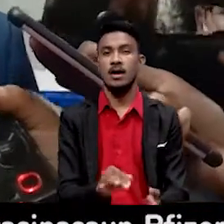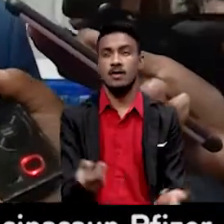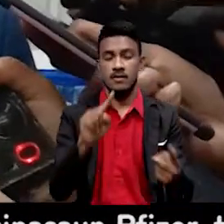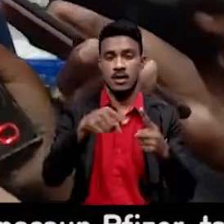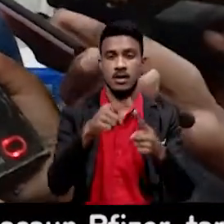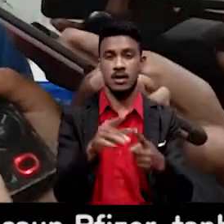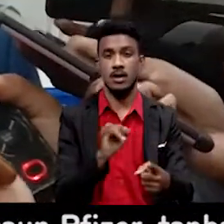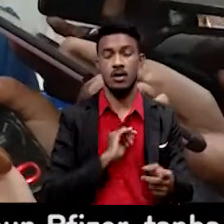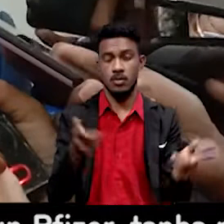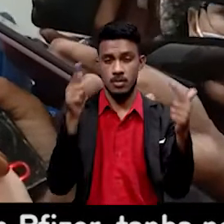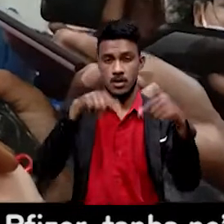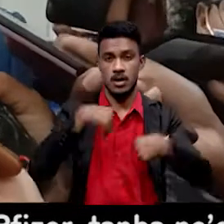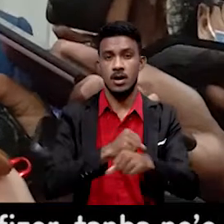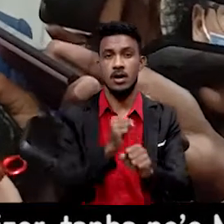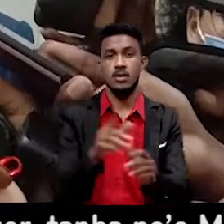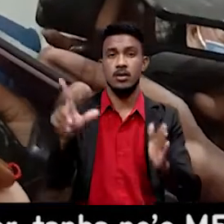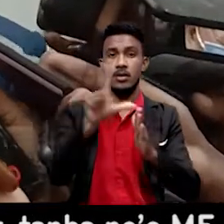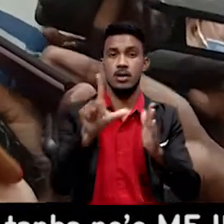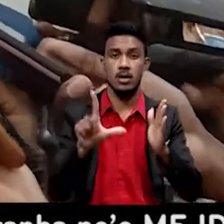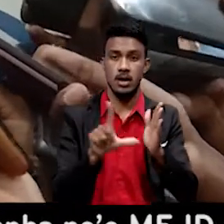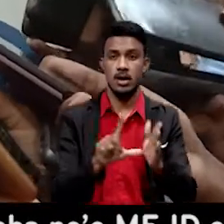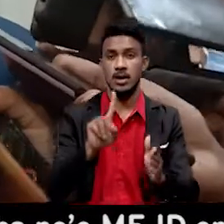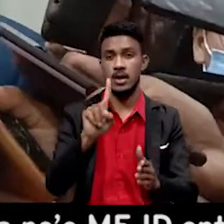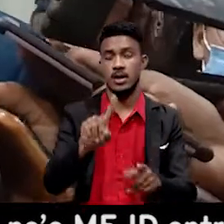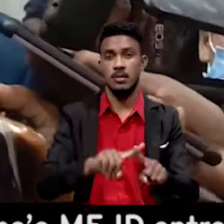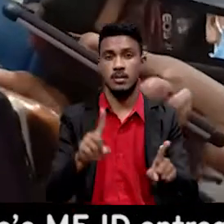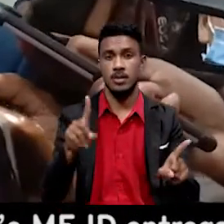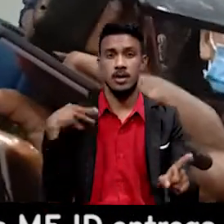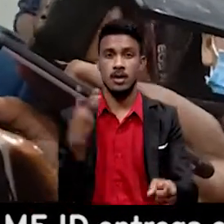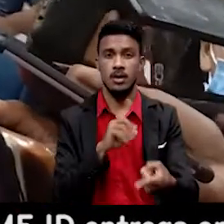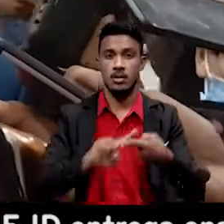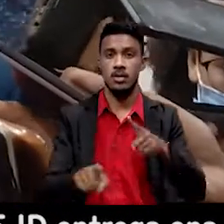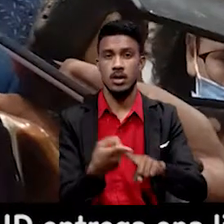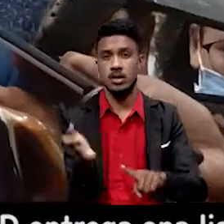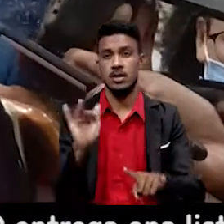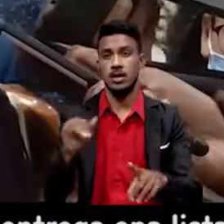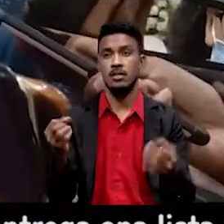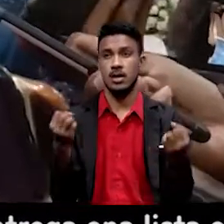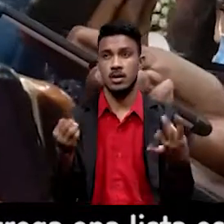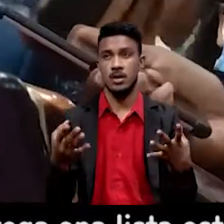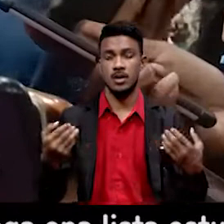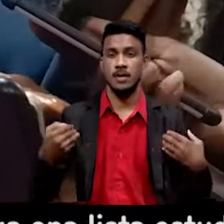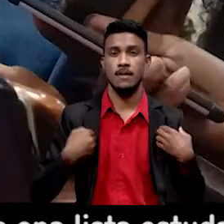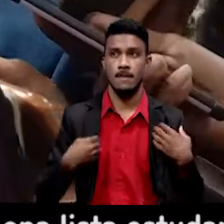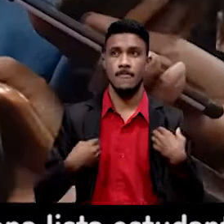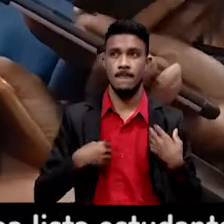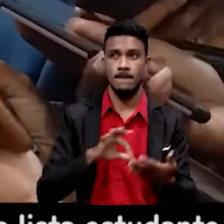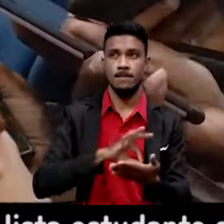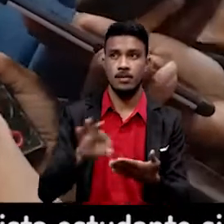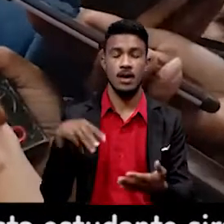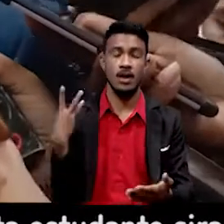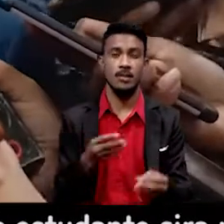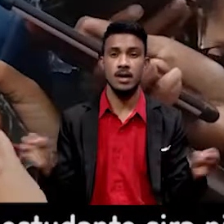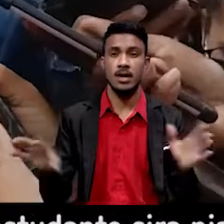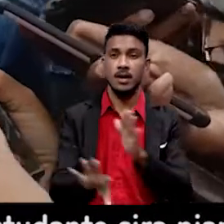hau mai ida mai be itanya malu so bisa barak mos kalau tes tu dia sini ami lah hetan pali sir